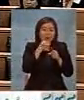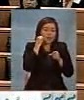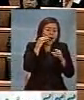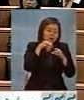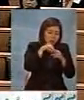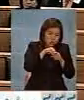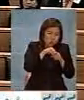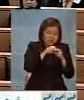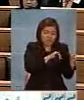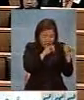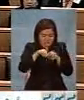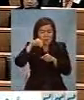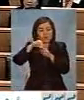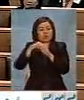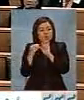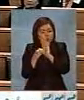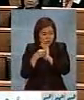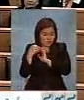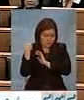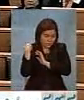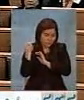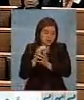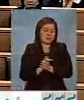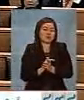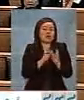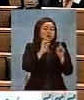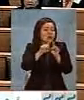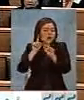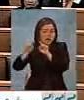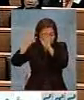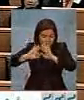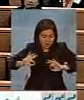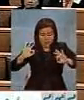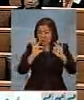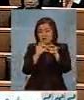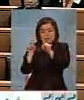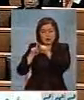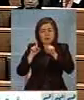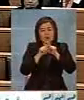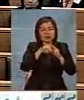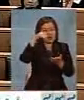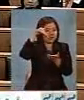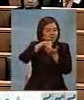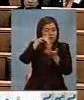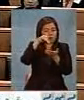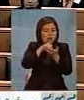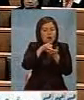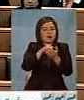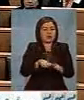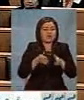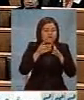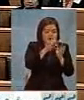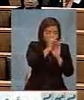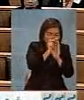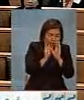และประชากรแฝงทุกองค์กรสำคัญในชาติอยู่ที่นี่ทั้งนั้นไม่ว่าจะเป็นฝ่ายนิติบัญญั